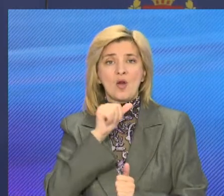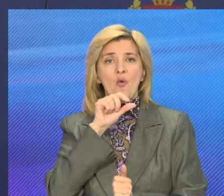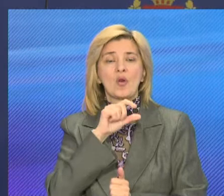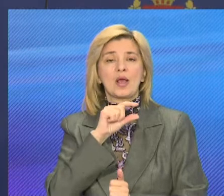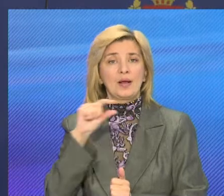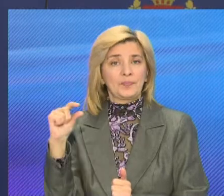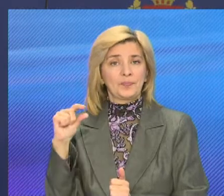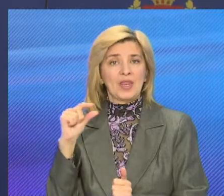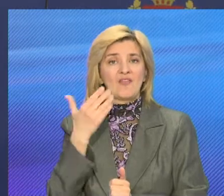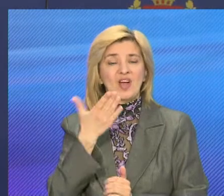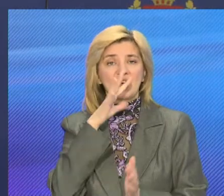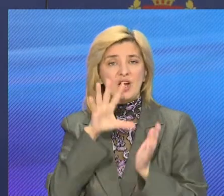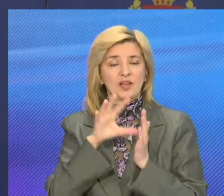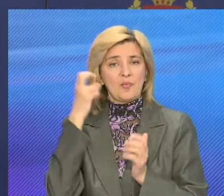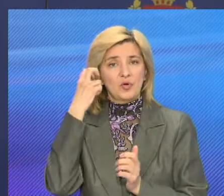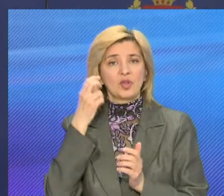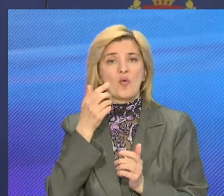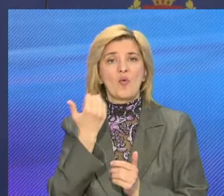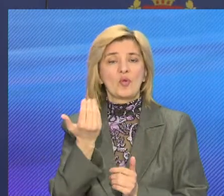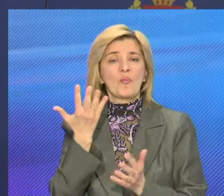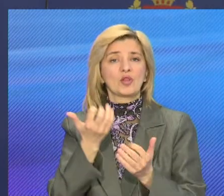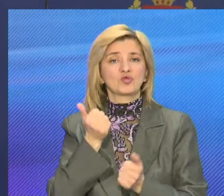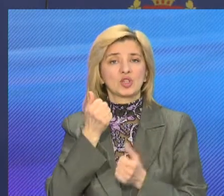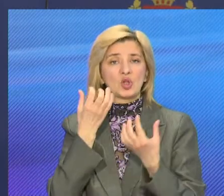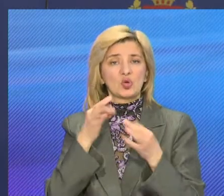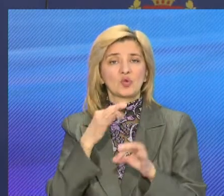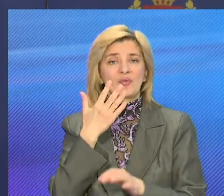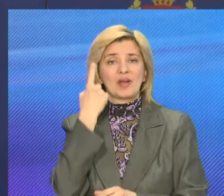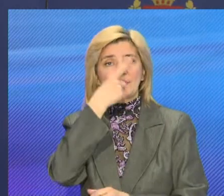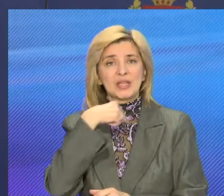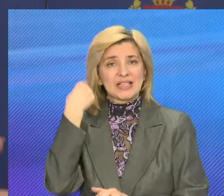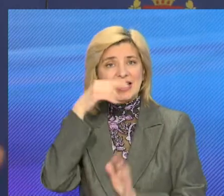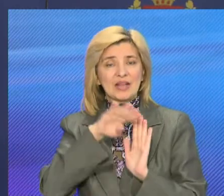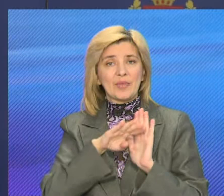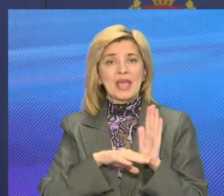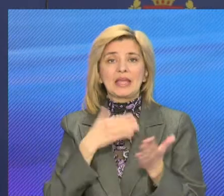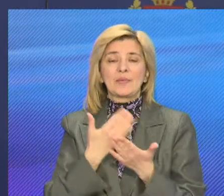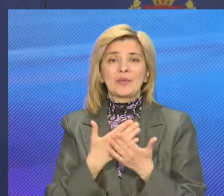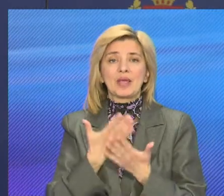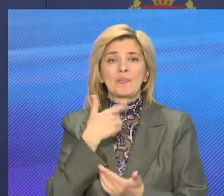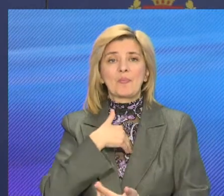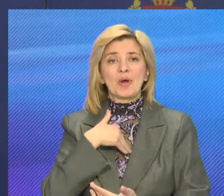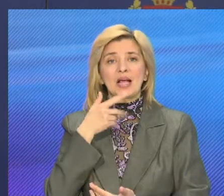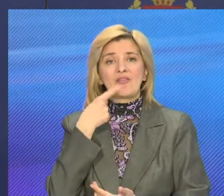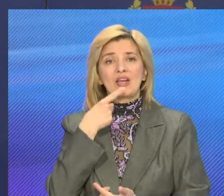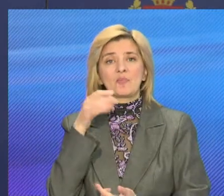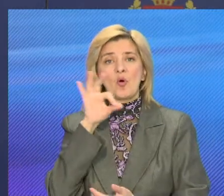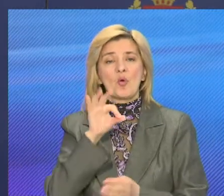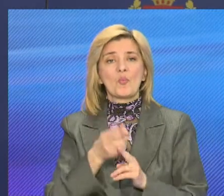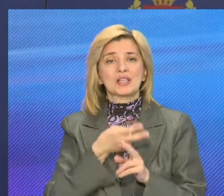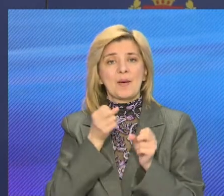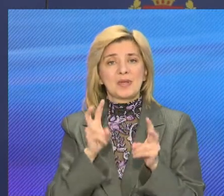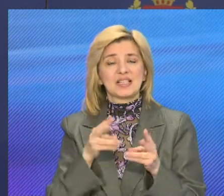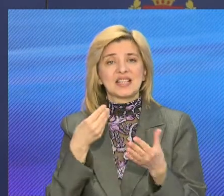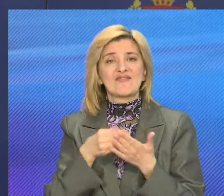получит доступ к вашим персональным данным. Или, к примеру, мы всегда говорим о безопасности финансовых транзакций.